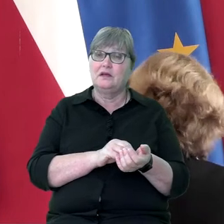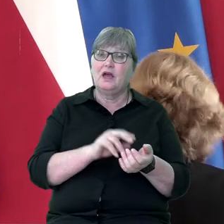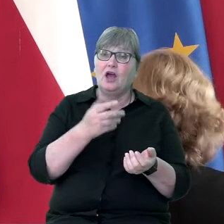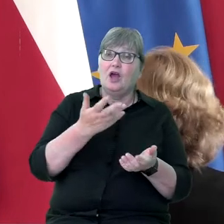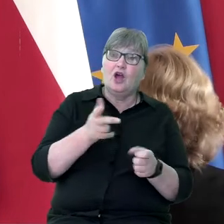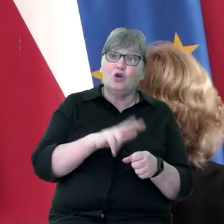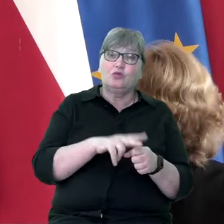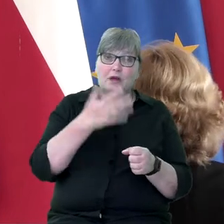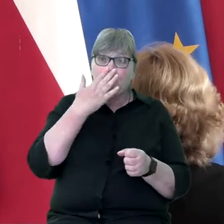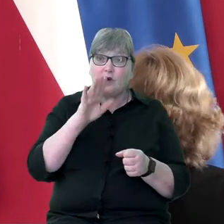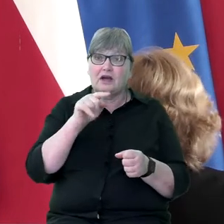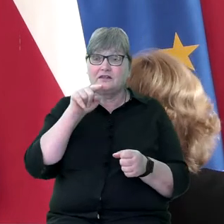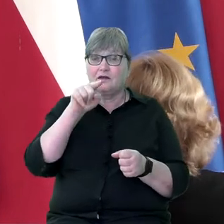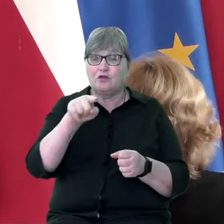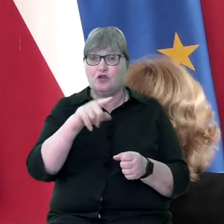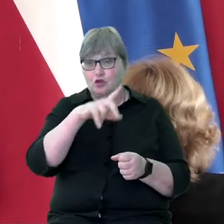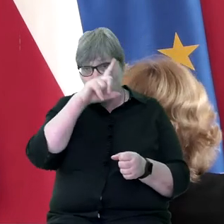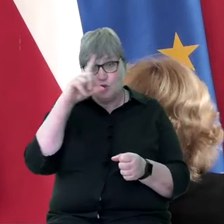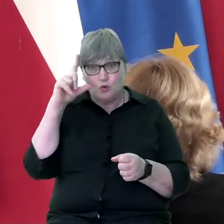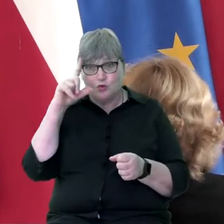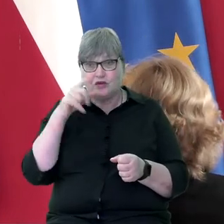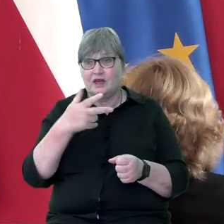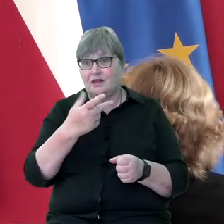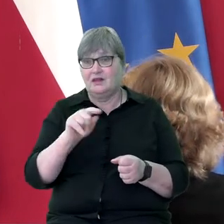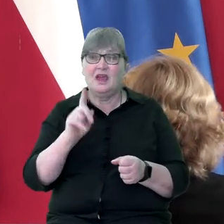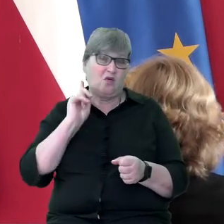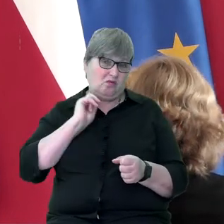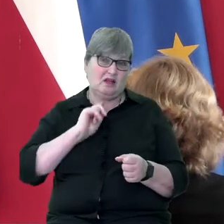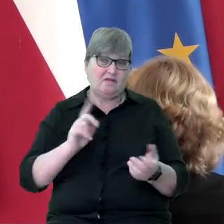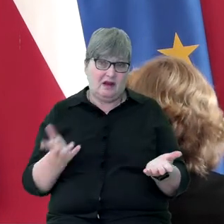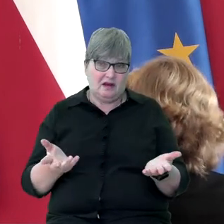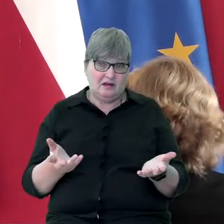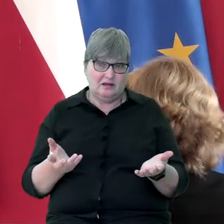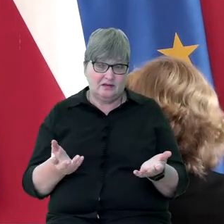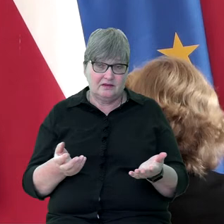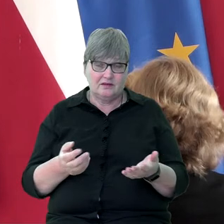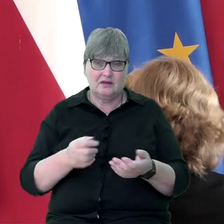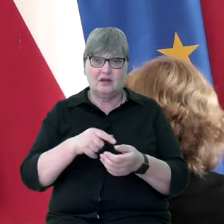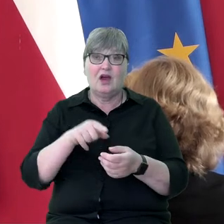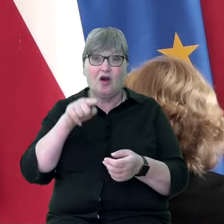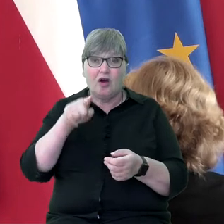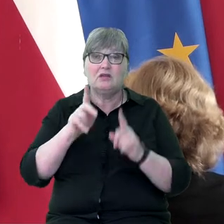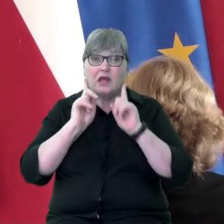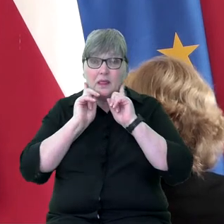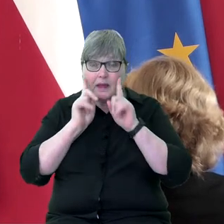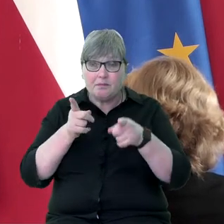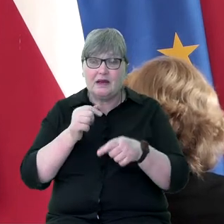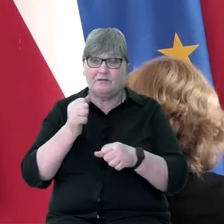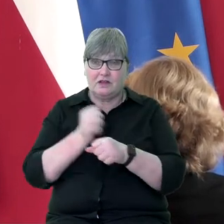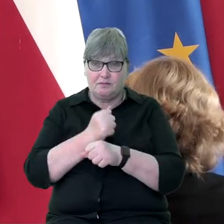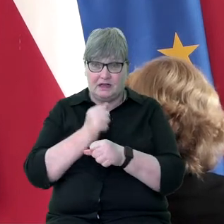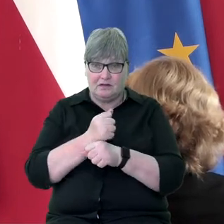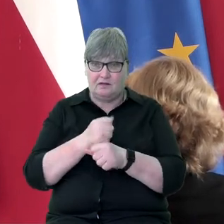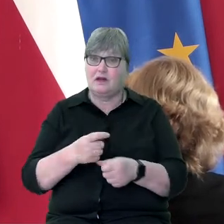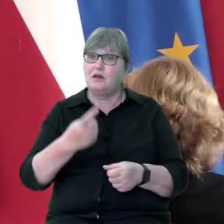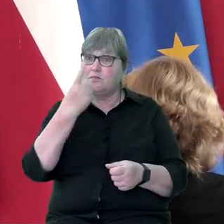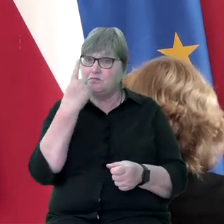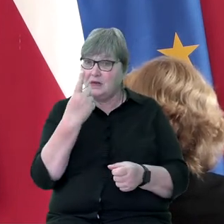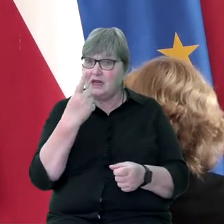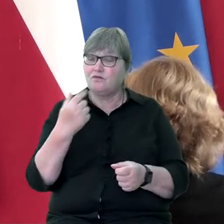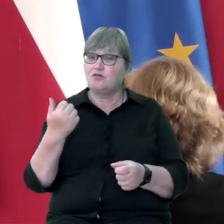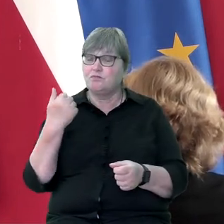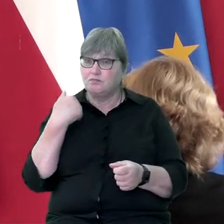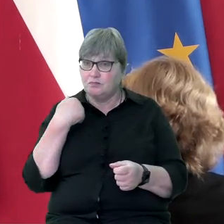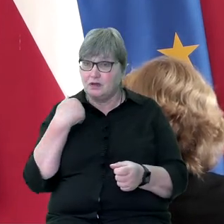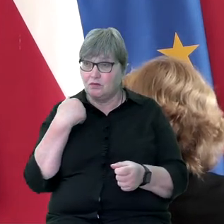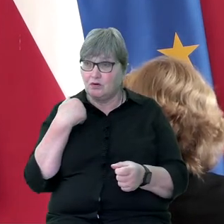no ci ludzie tam, że tak powiem, nie uprawiali pracy teoretycznej. Tak? Czy tym pierwszym, oczywiście takim najbardziej znanym, no to jest to, co się działo